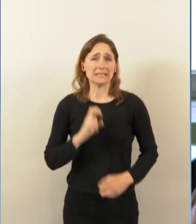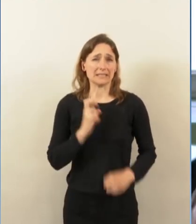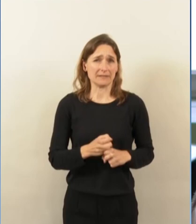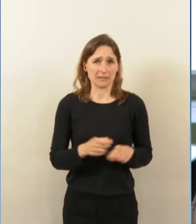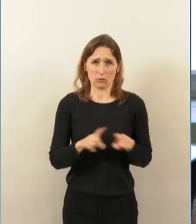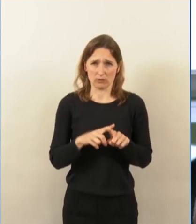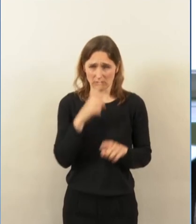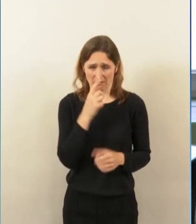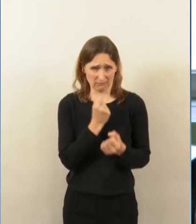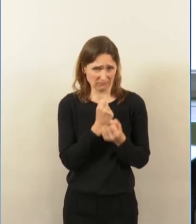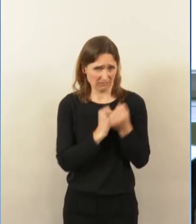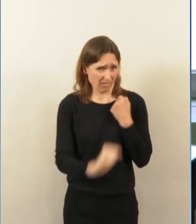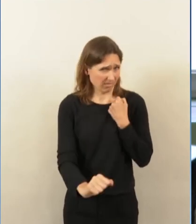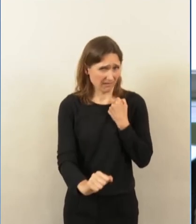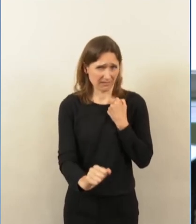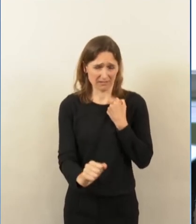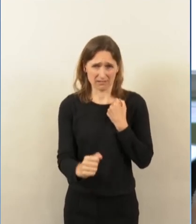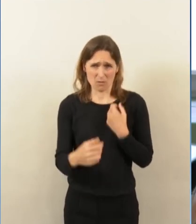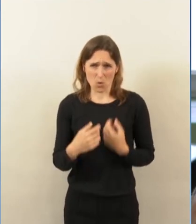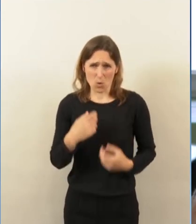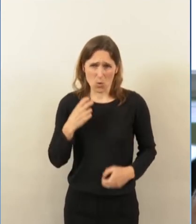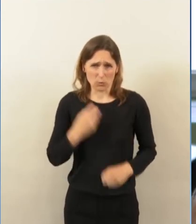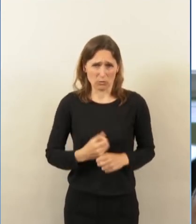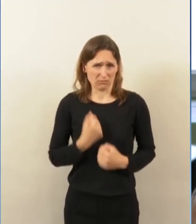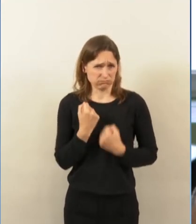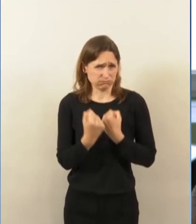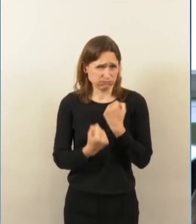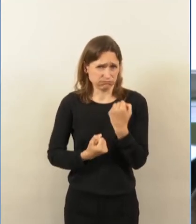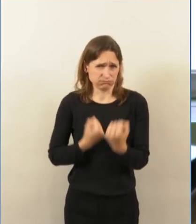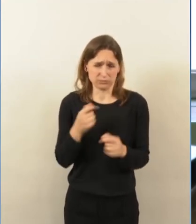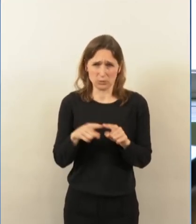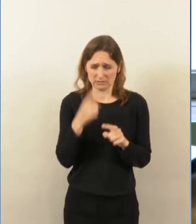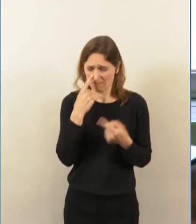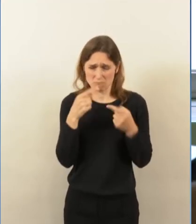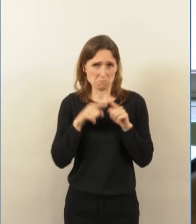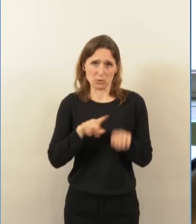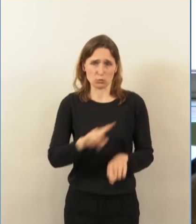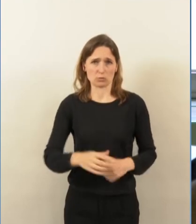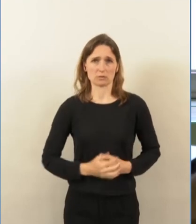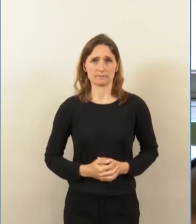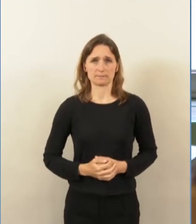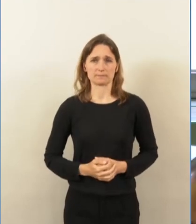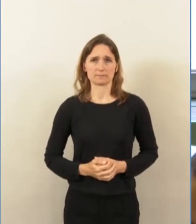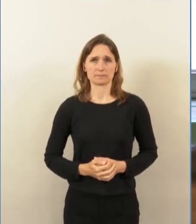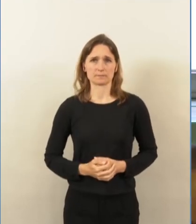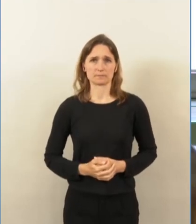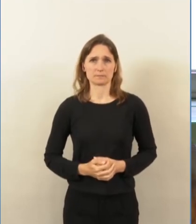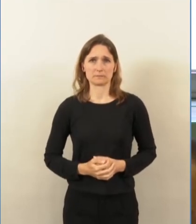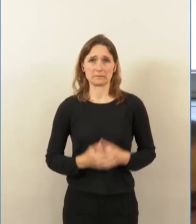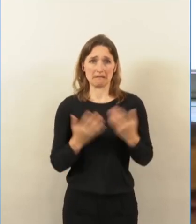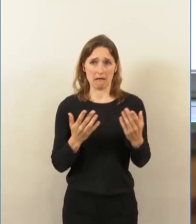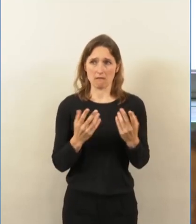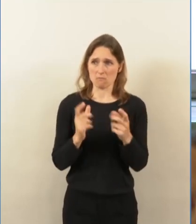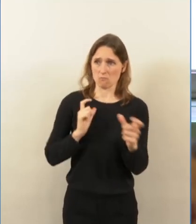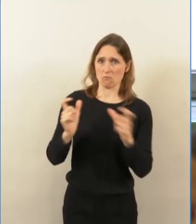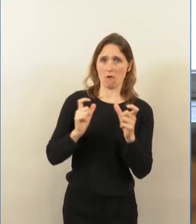gênante douloureuse aussi et sans conteste injuste faire face à ses anciens collègues